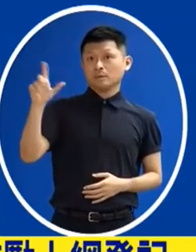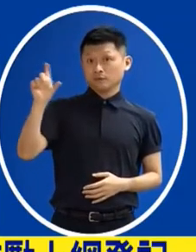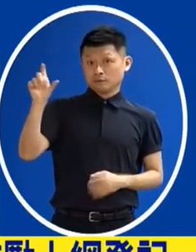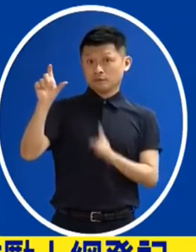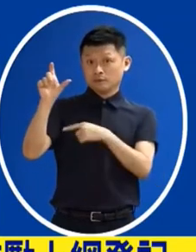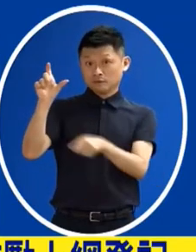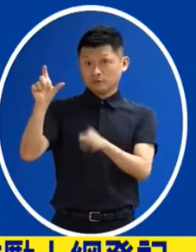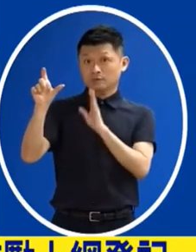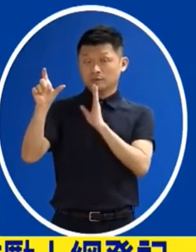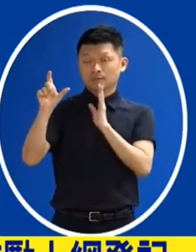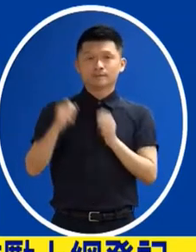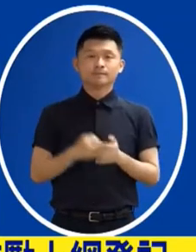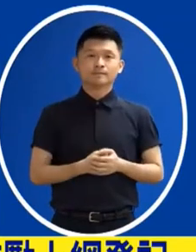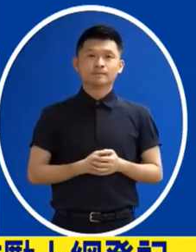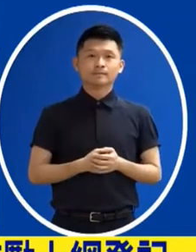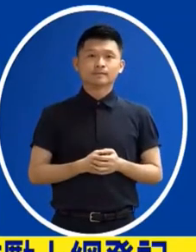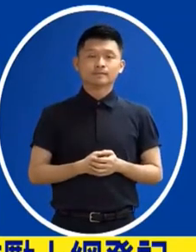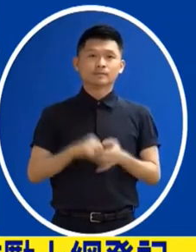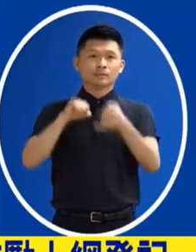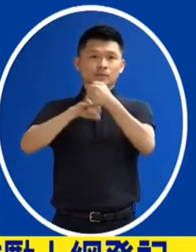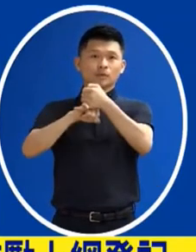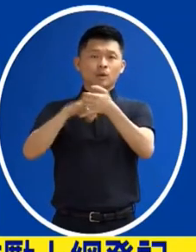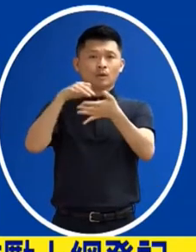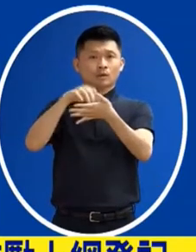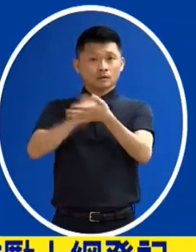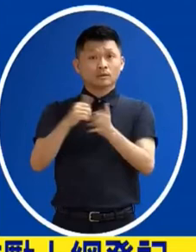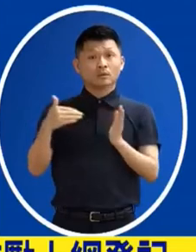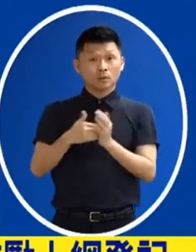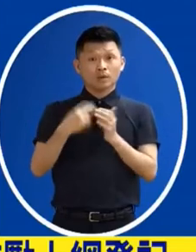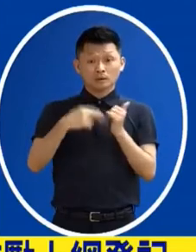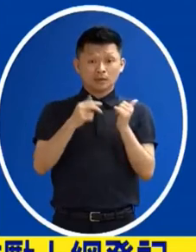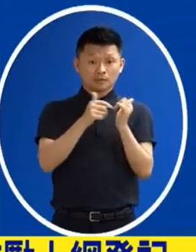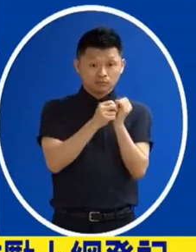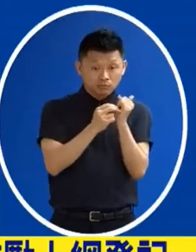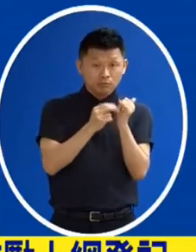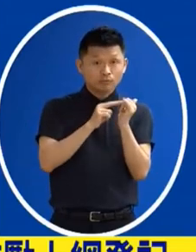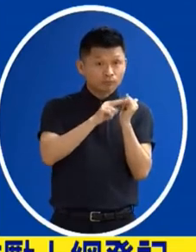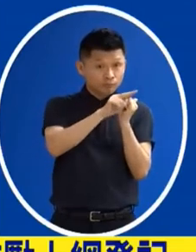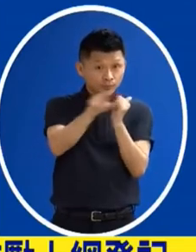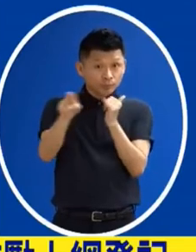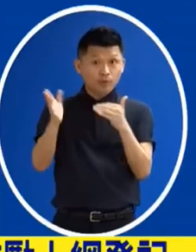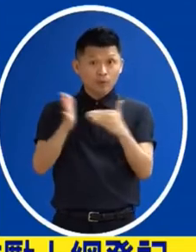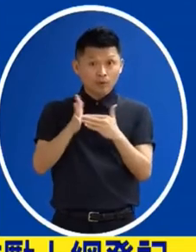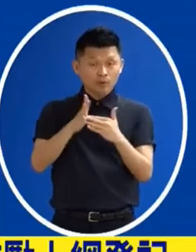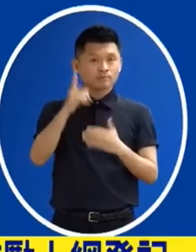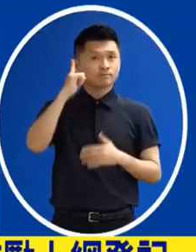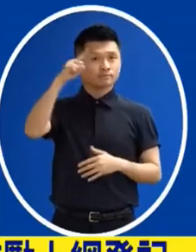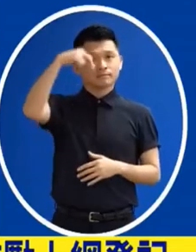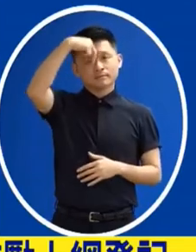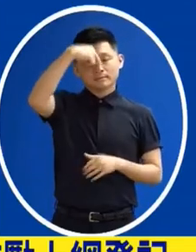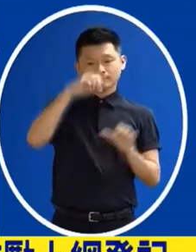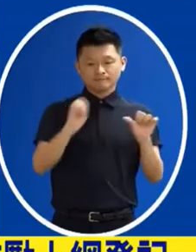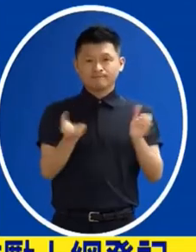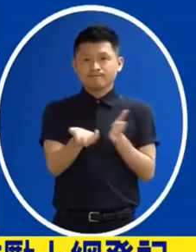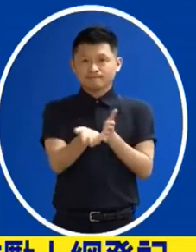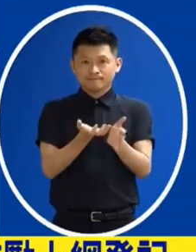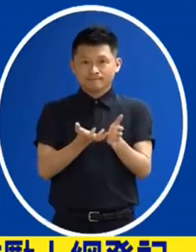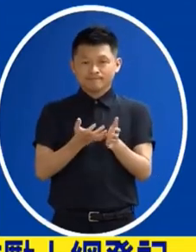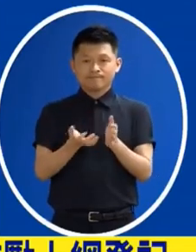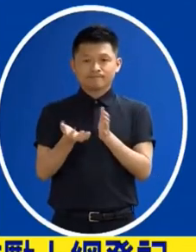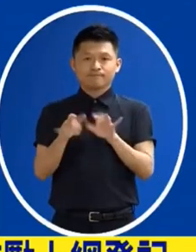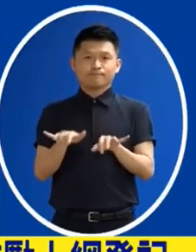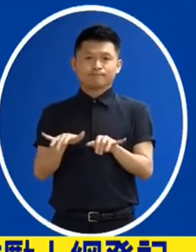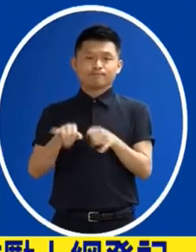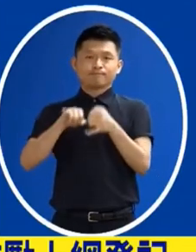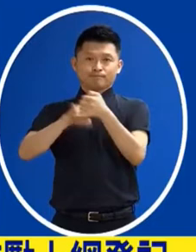849760人。好，所以说已经完成意愿登记且收到通知简讯者，好，请您明天下午5点前完成预约